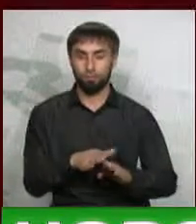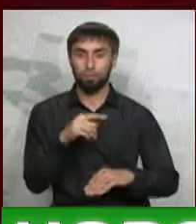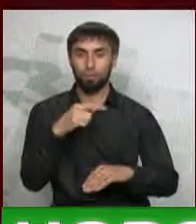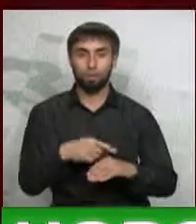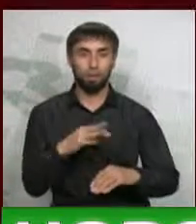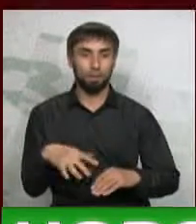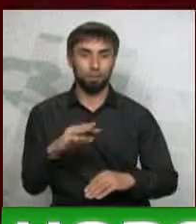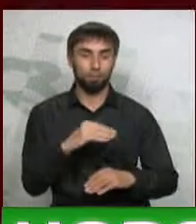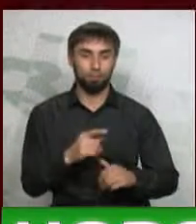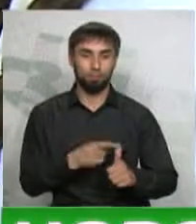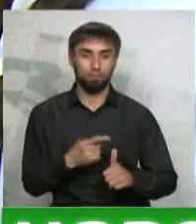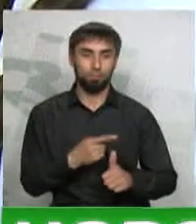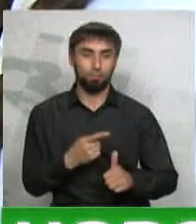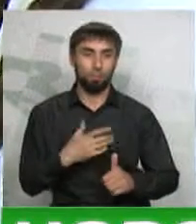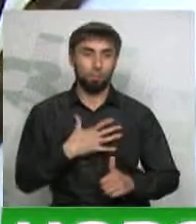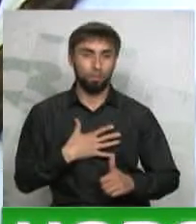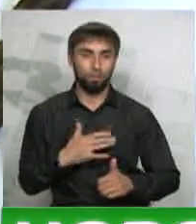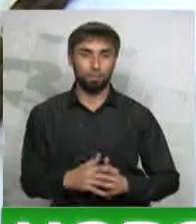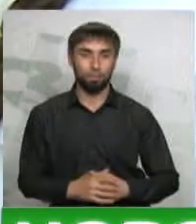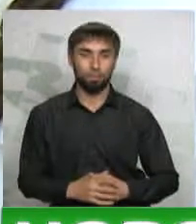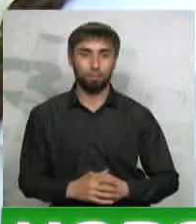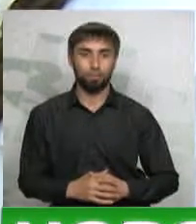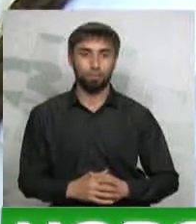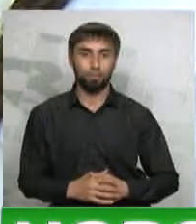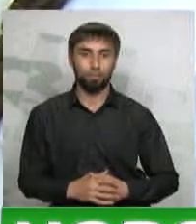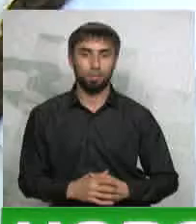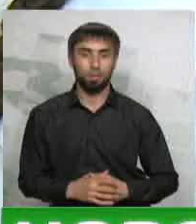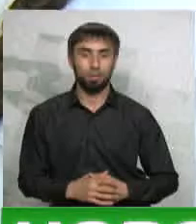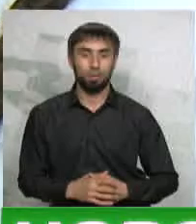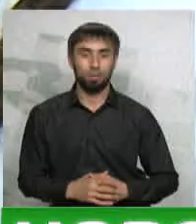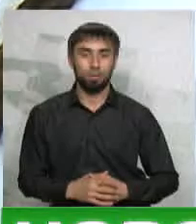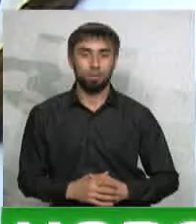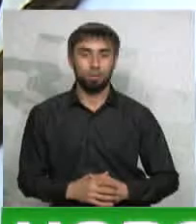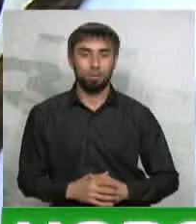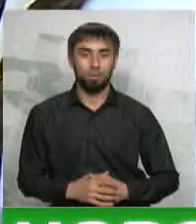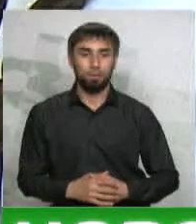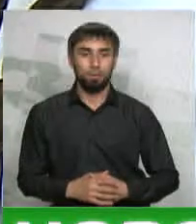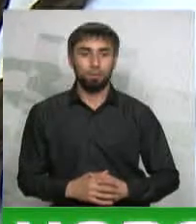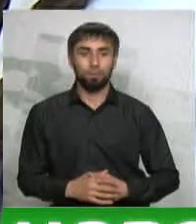для всех ребят волнительный. Изучать историю страны и регионы пограничных органов.